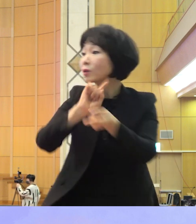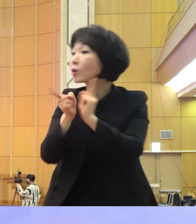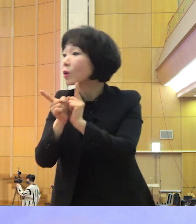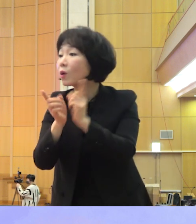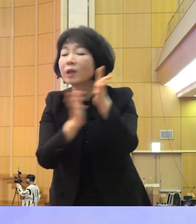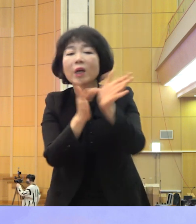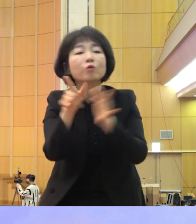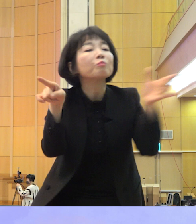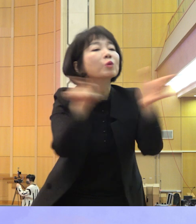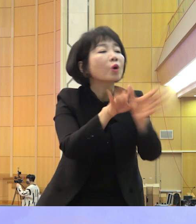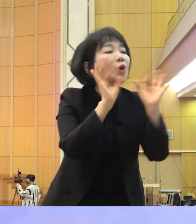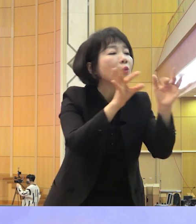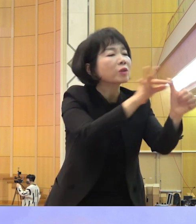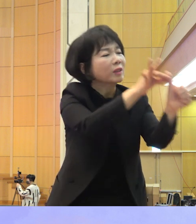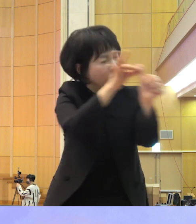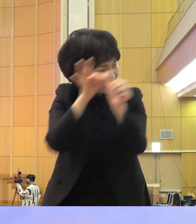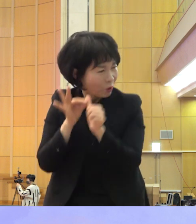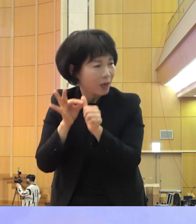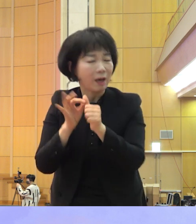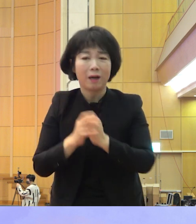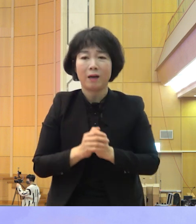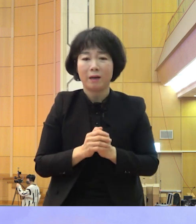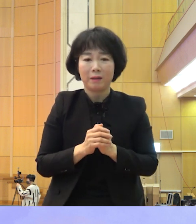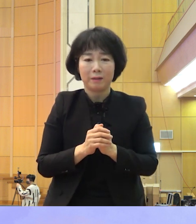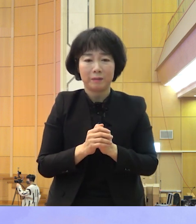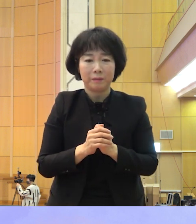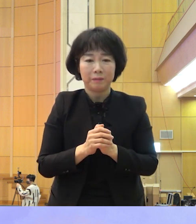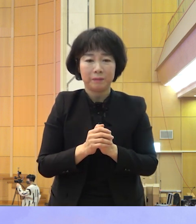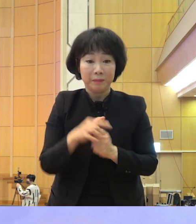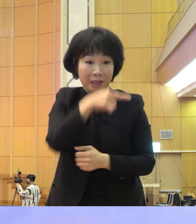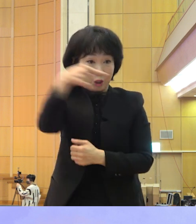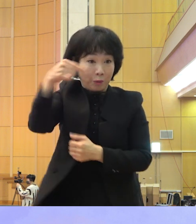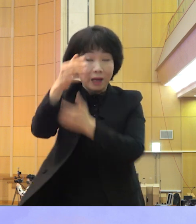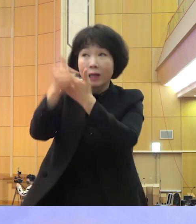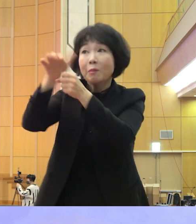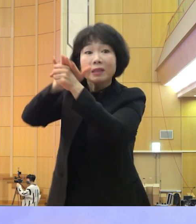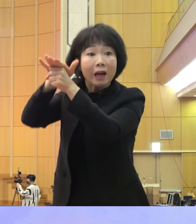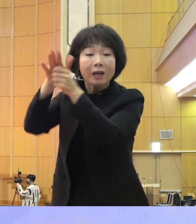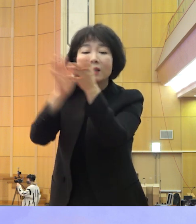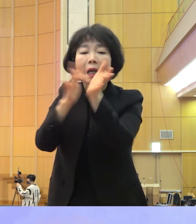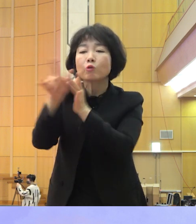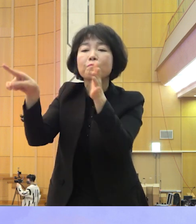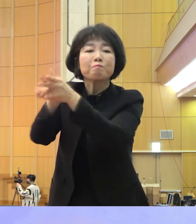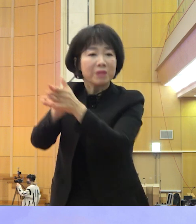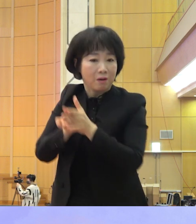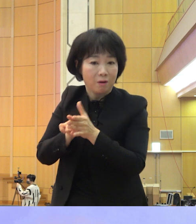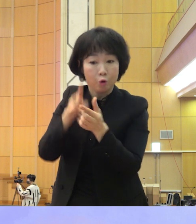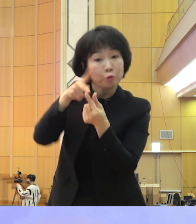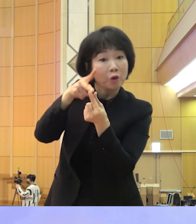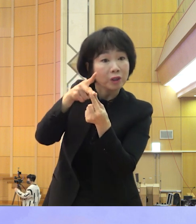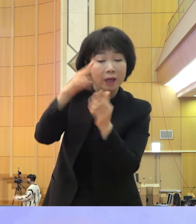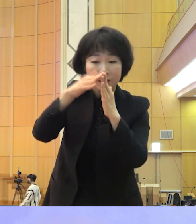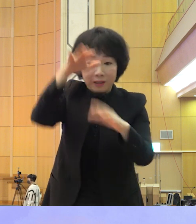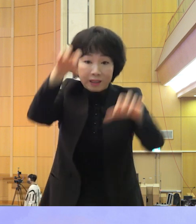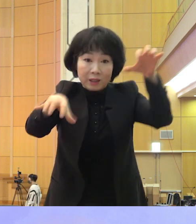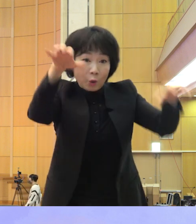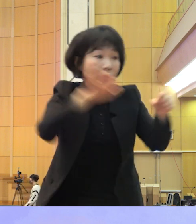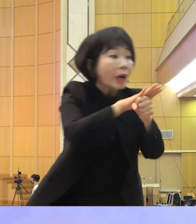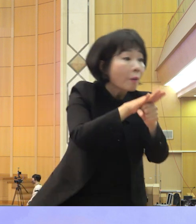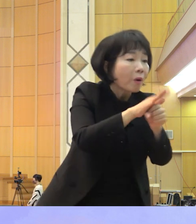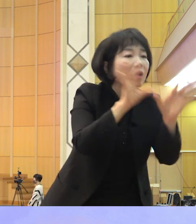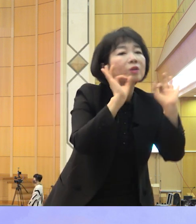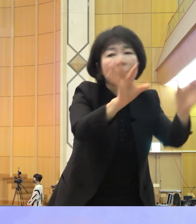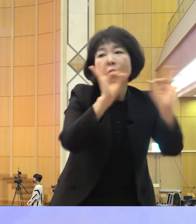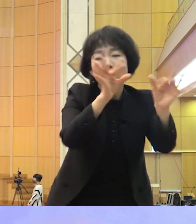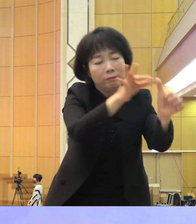뜻이에요. 예? 첫째는 하나님을 사랑하는 것은 예수 믿는 것이고, 두 번째 이웃사랑은